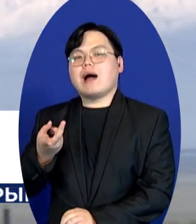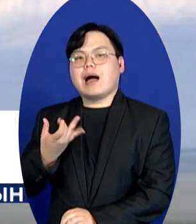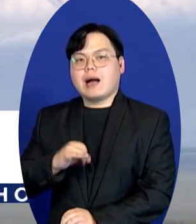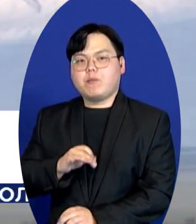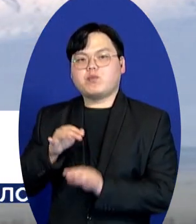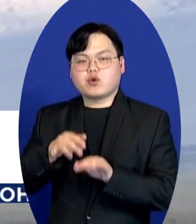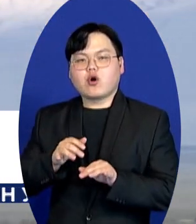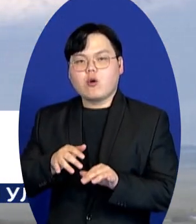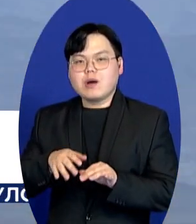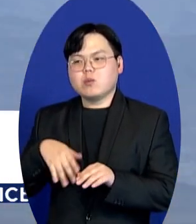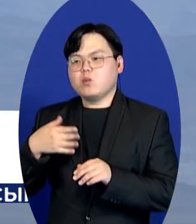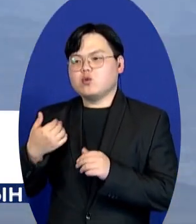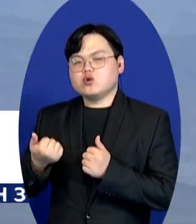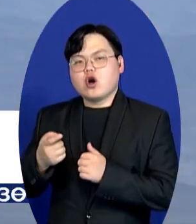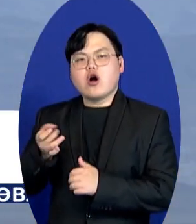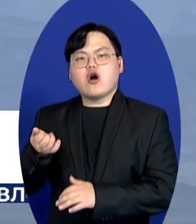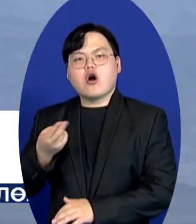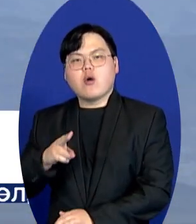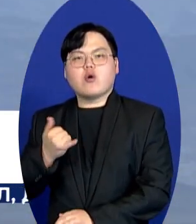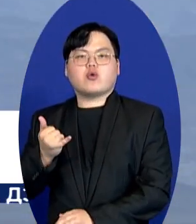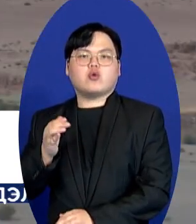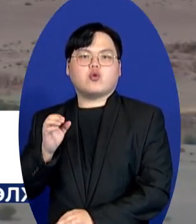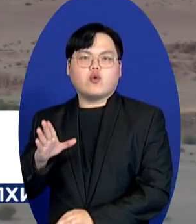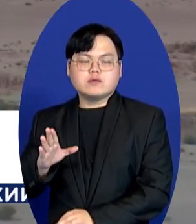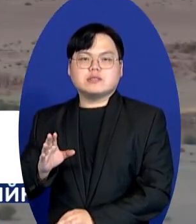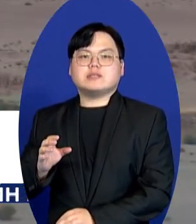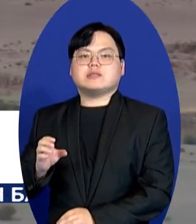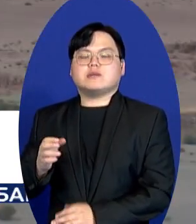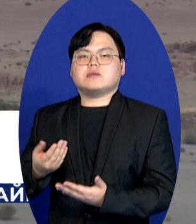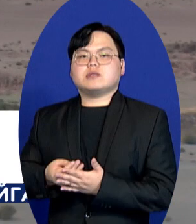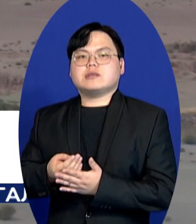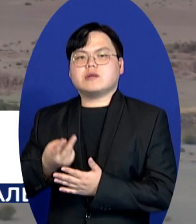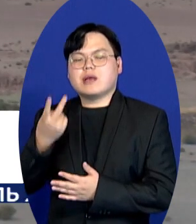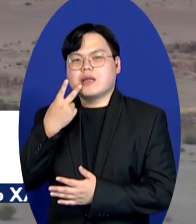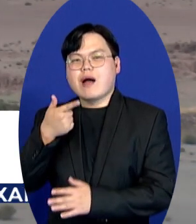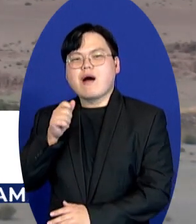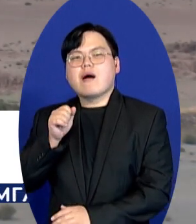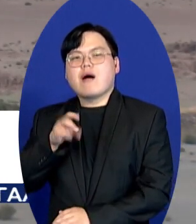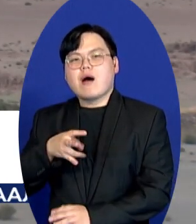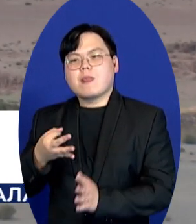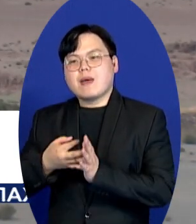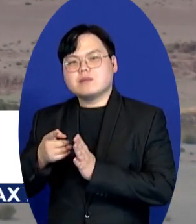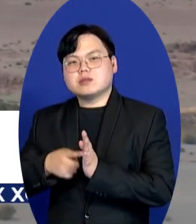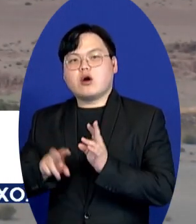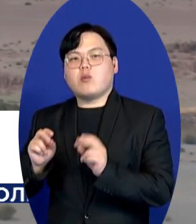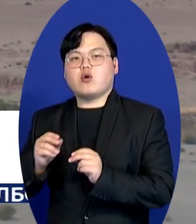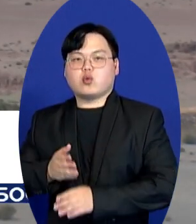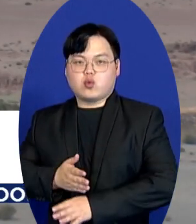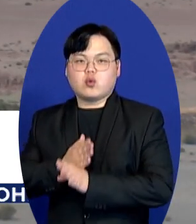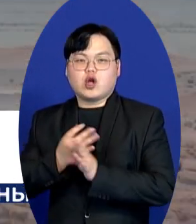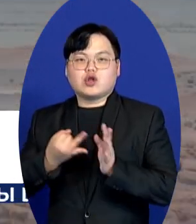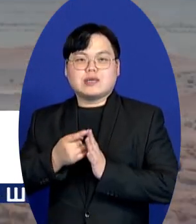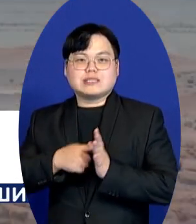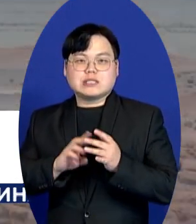Баян онгор, Говьлтай аймгийн зарим сумд, Ховд, Овс, Захуу аймгийн ихэнх нутаг цагаан өвстэй гандуухан 8 сарыг золгож байна. 7-р